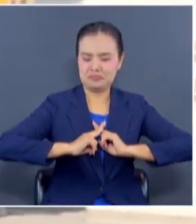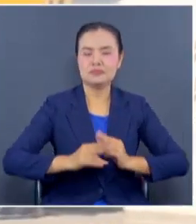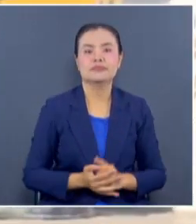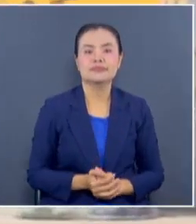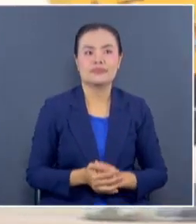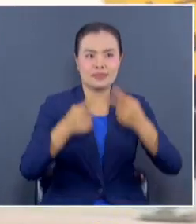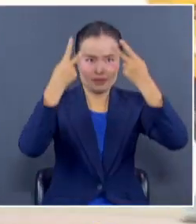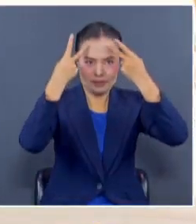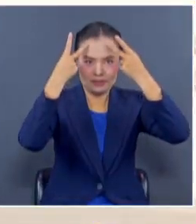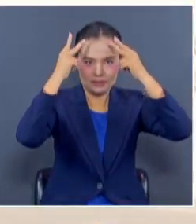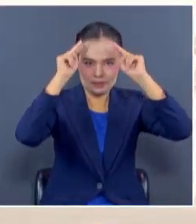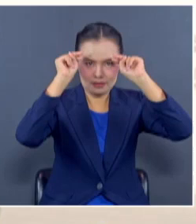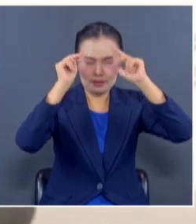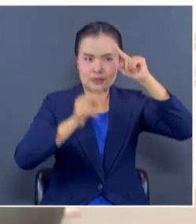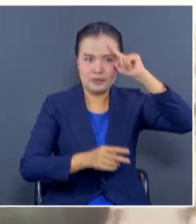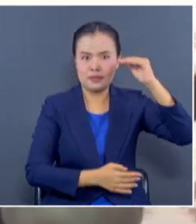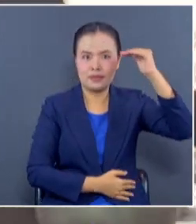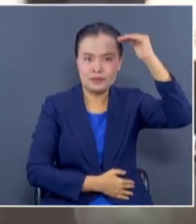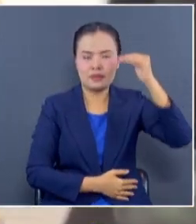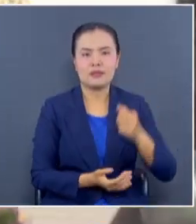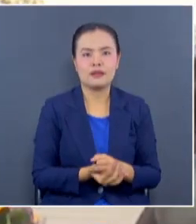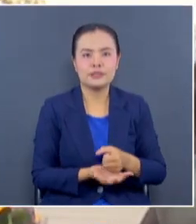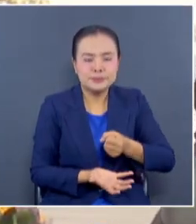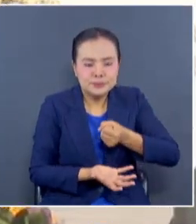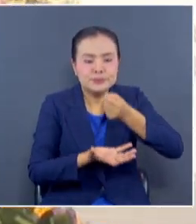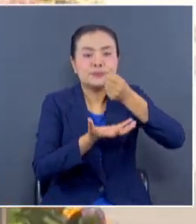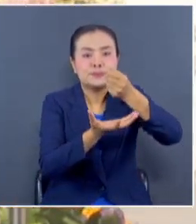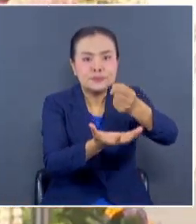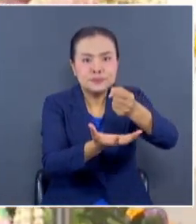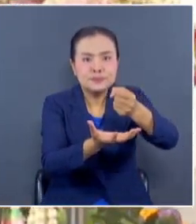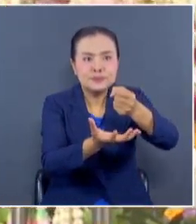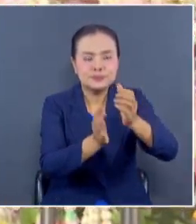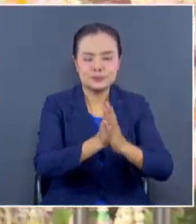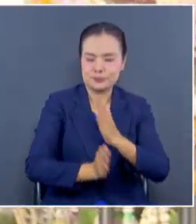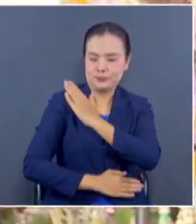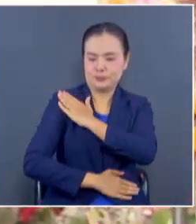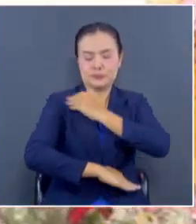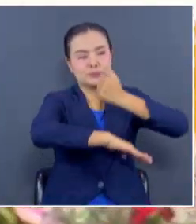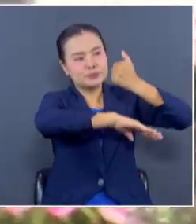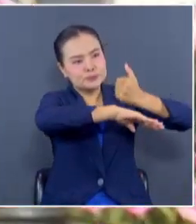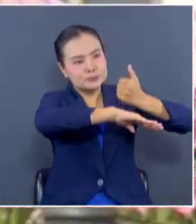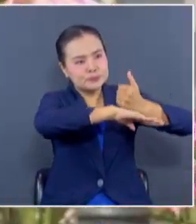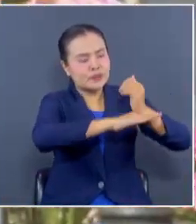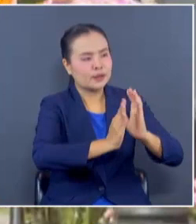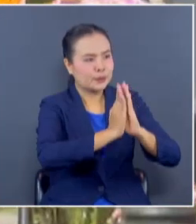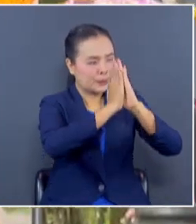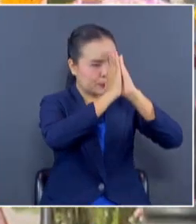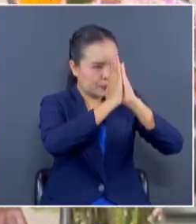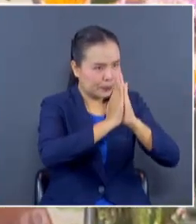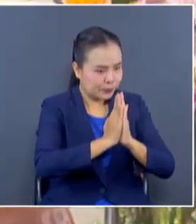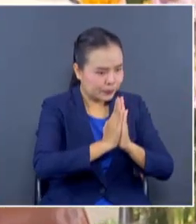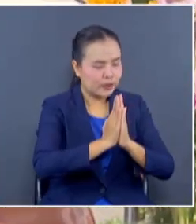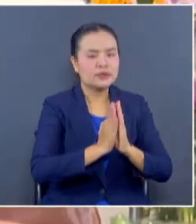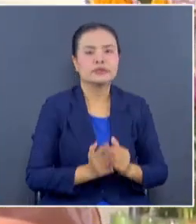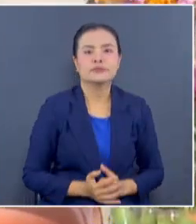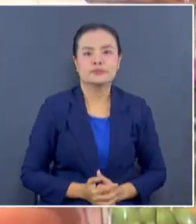นตรีคุณเศรษฐาทวีสินค่ะเข้าเฝ้าถวายเครื่องสักการะสมเด็จพระอริยวงศาคตญาณสมเด็จพระสังฆราชสกลมหาสังฆป